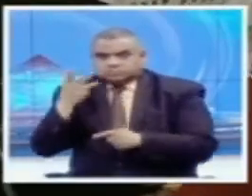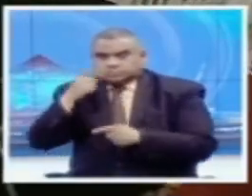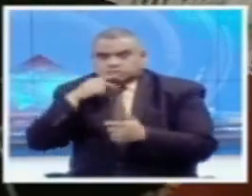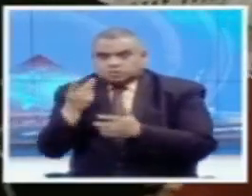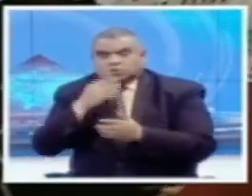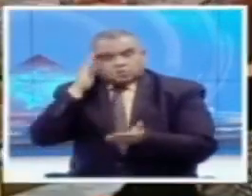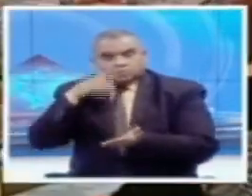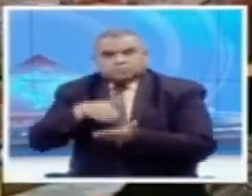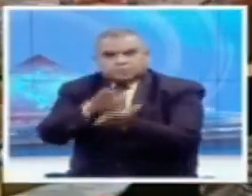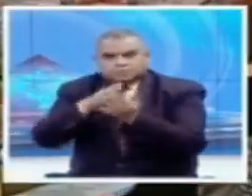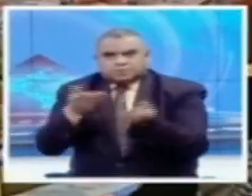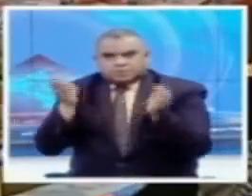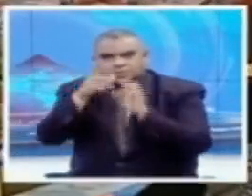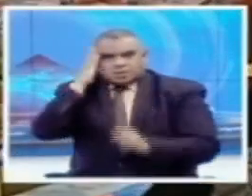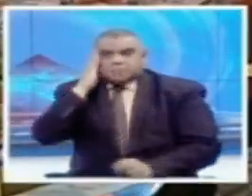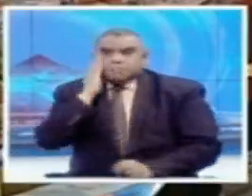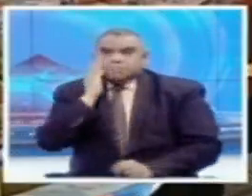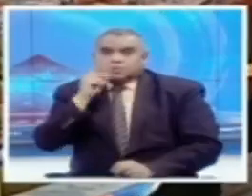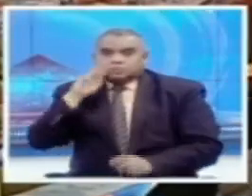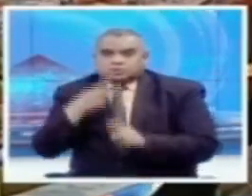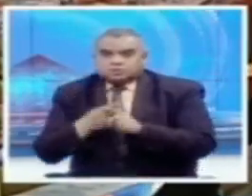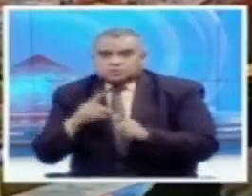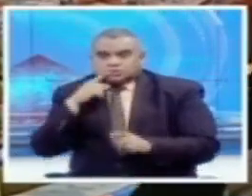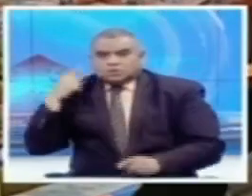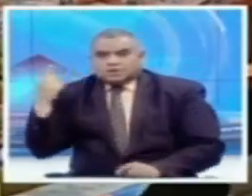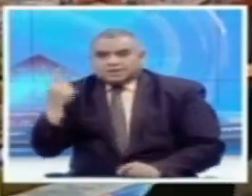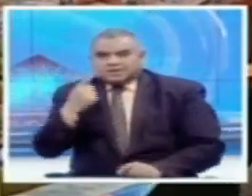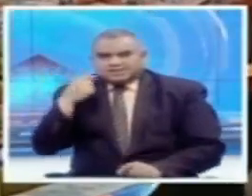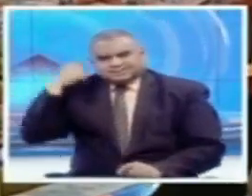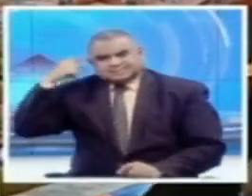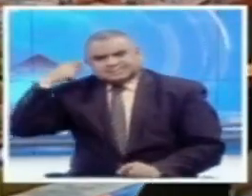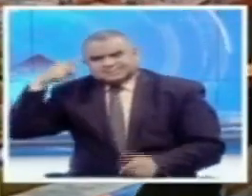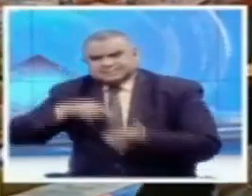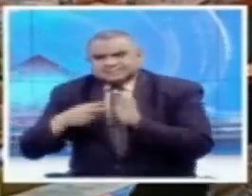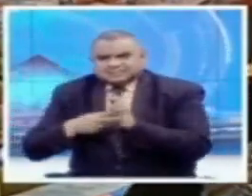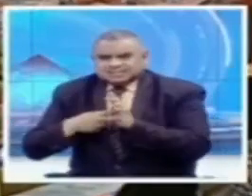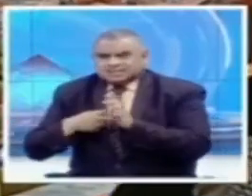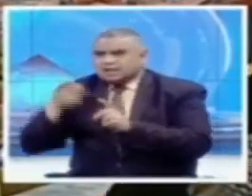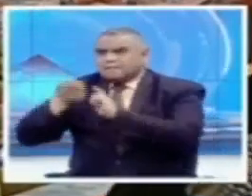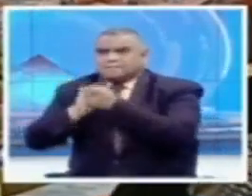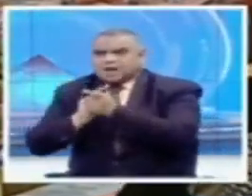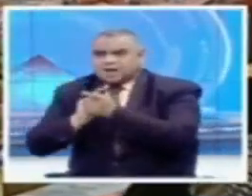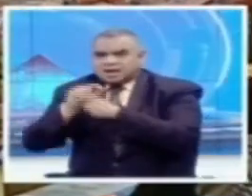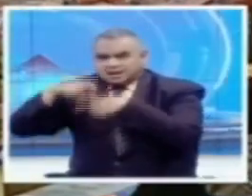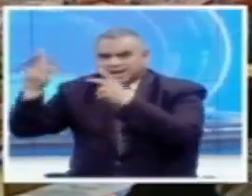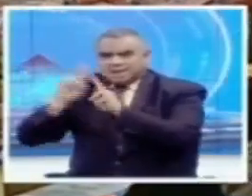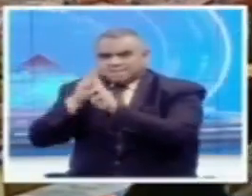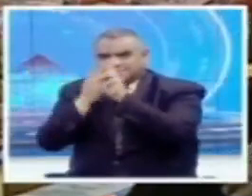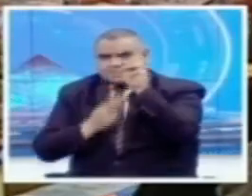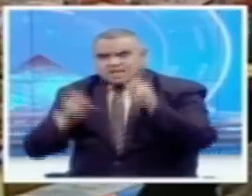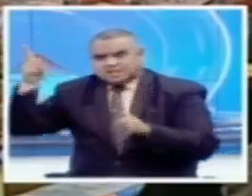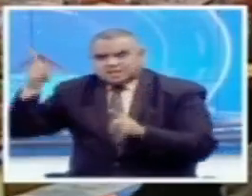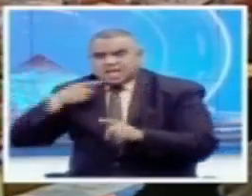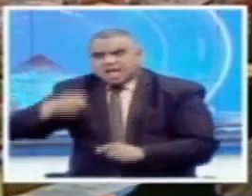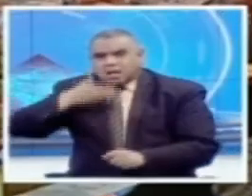متوفرة وكويسة حاجة لطيفة. انا عن نفسي كنت لسه عمالة اقول ياه لسه هروح المعرض بتاع ارض المعارض اللي اهلا